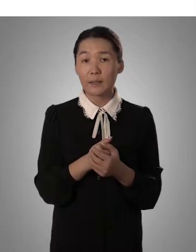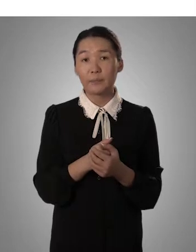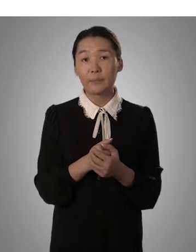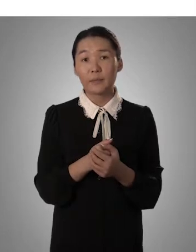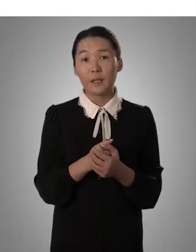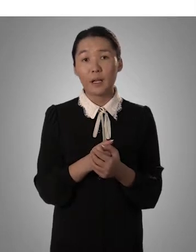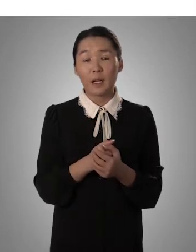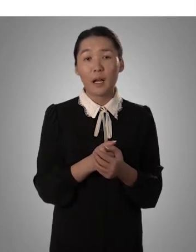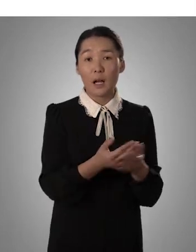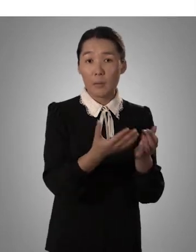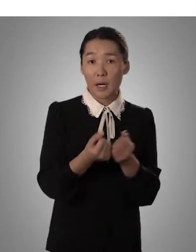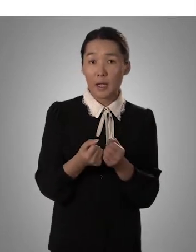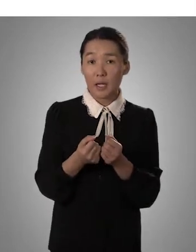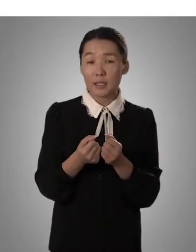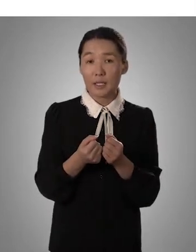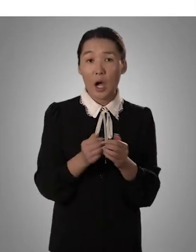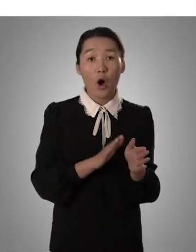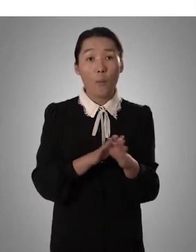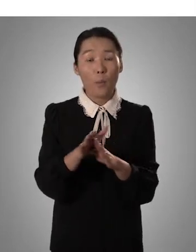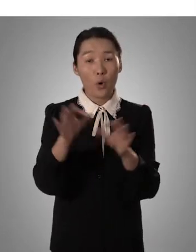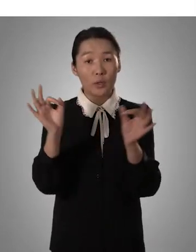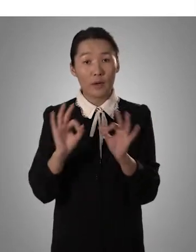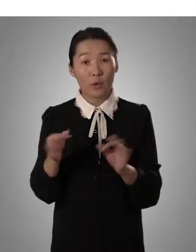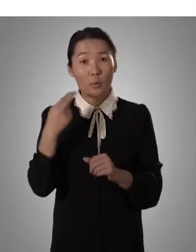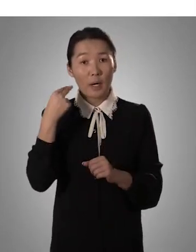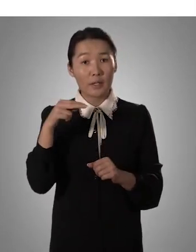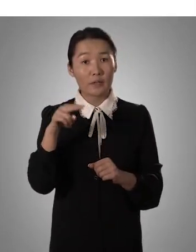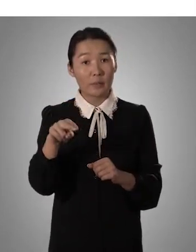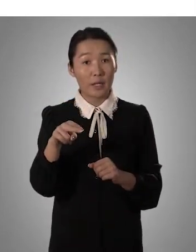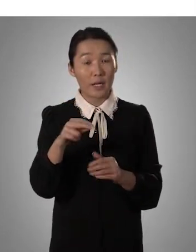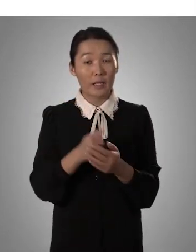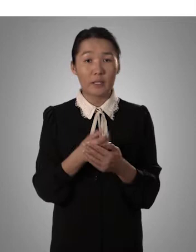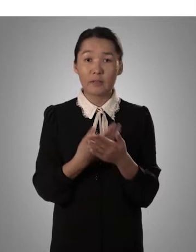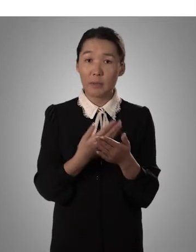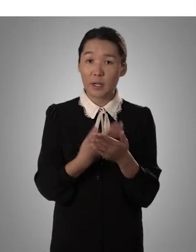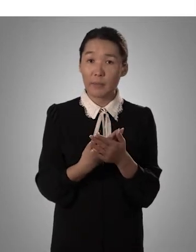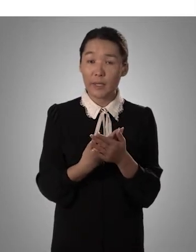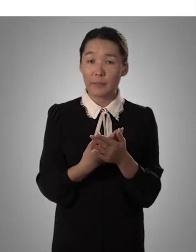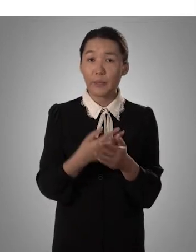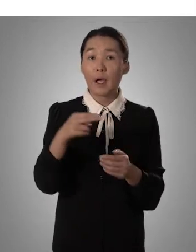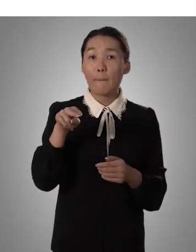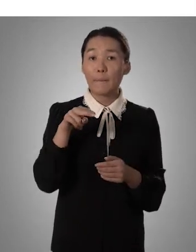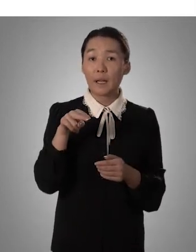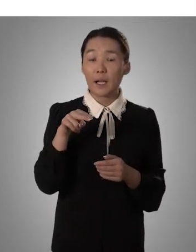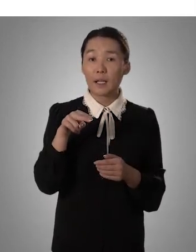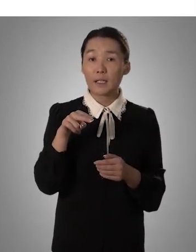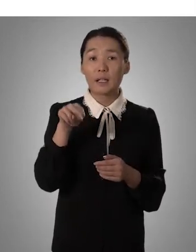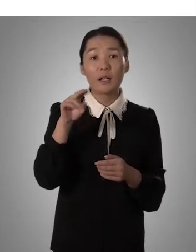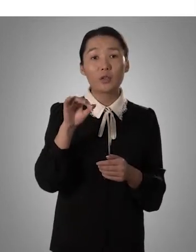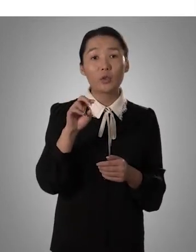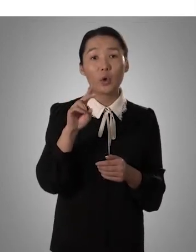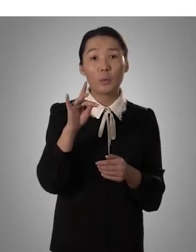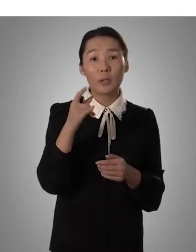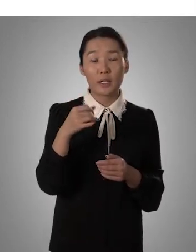бралась полная форма качественного прилагательного например прилагательное добрый